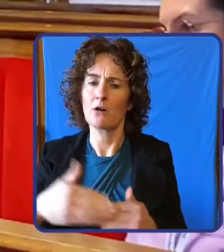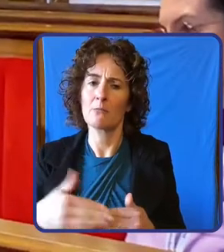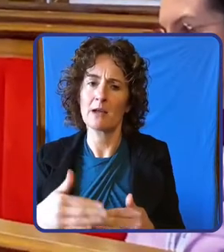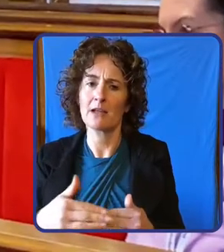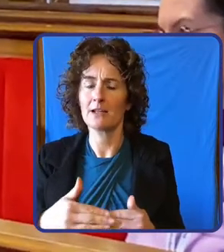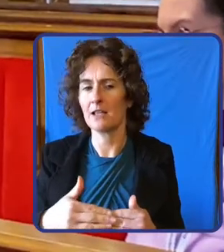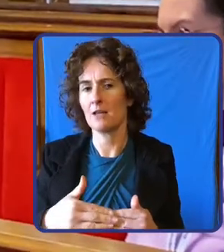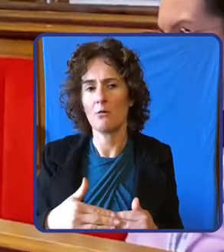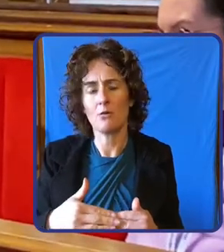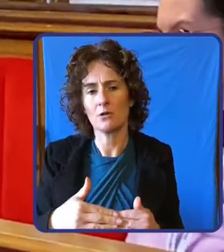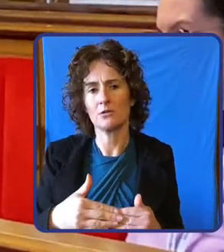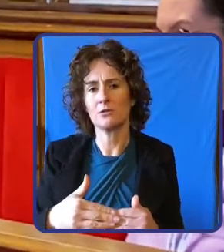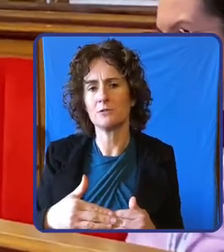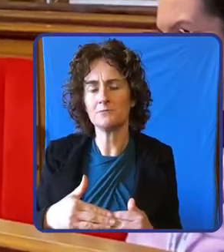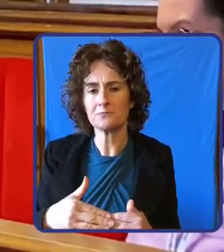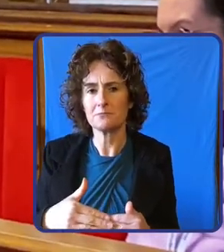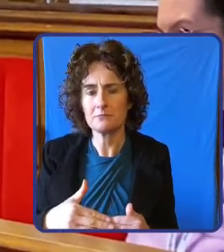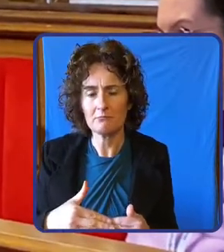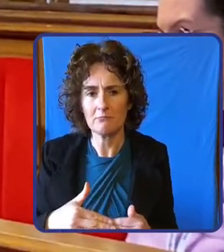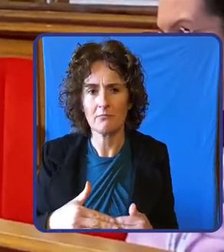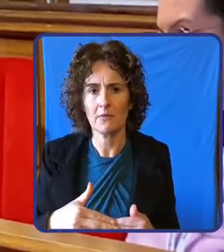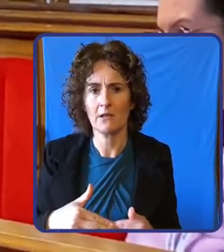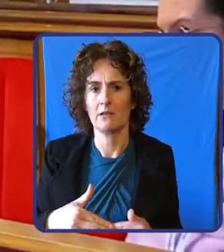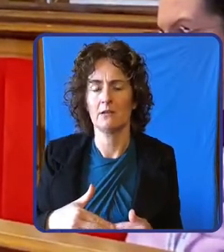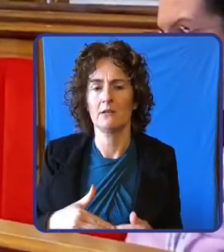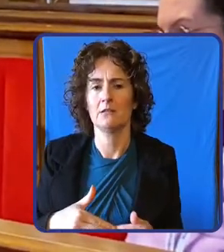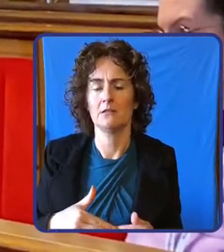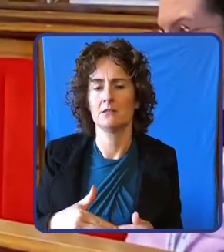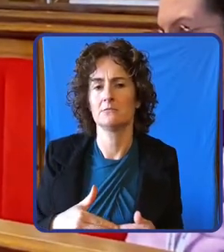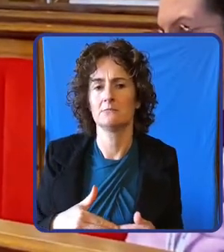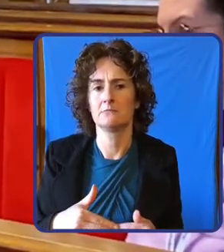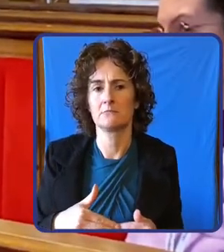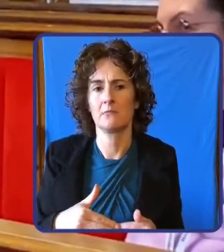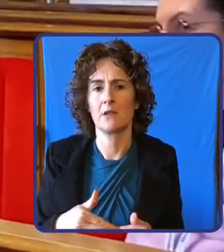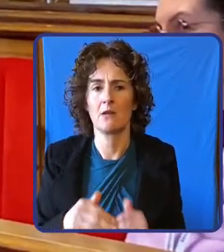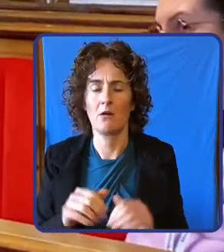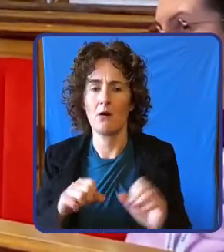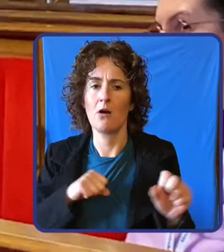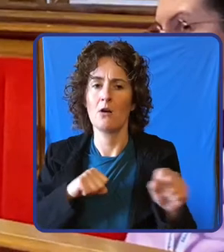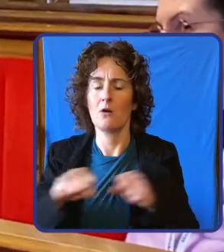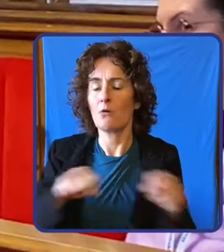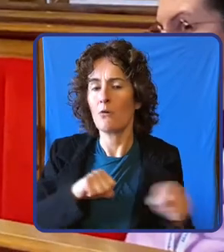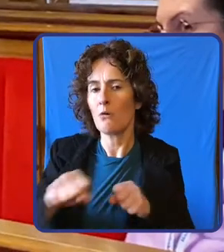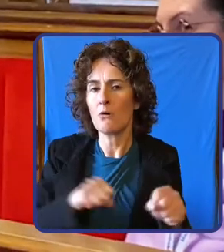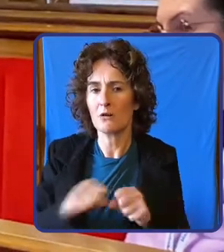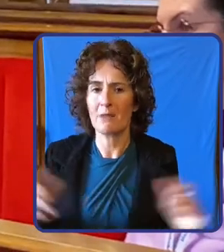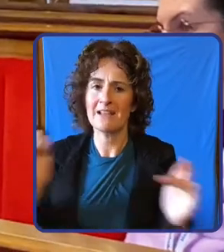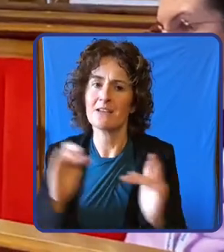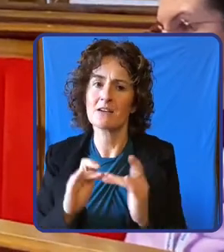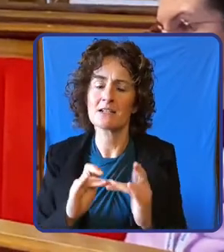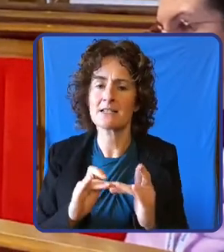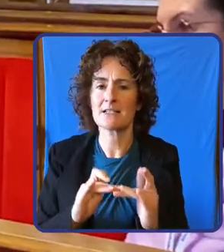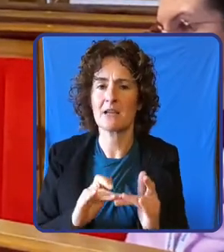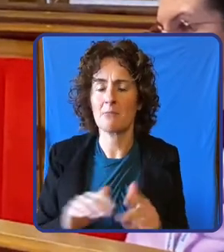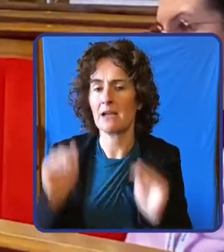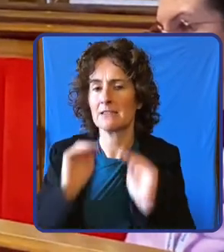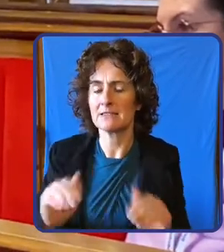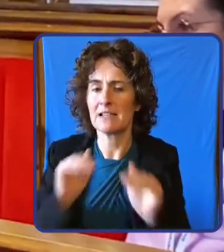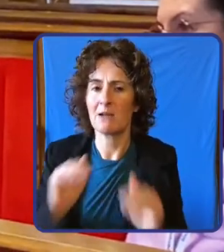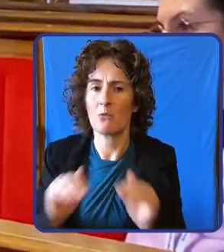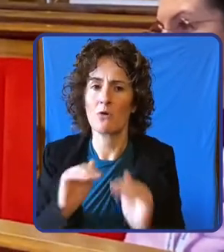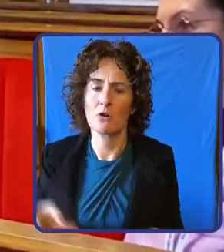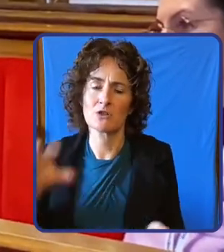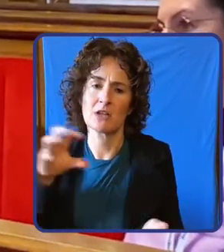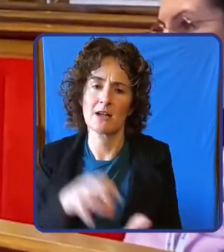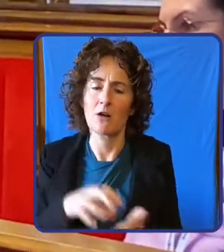fronton a várost. Nem találtak 3 hét alatt 300 vásárhelyi embert, aki hajlandó lett volna a nevét adni ez a